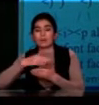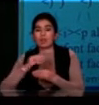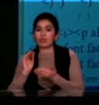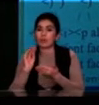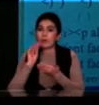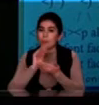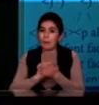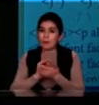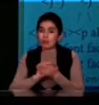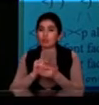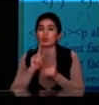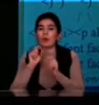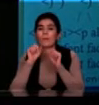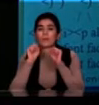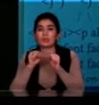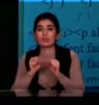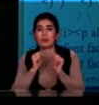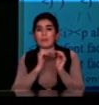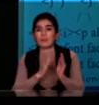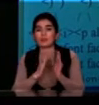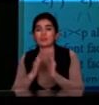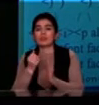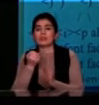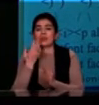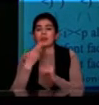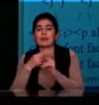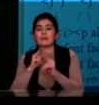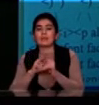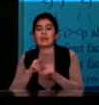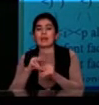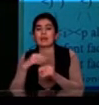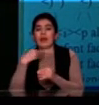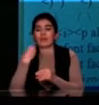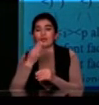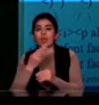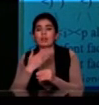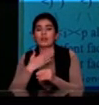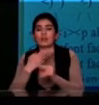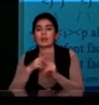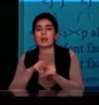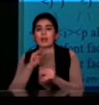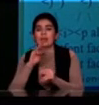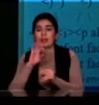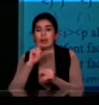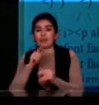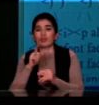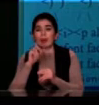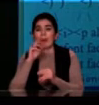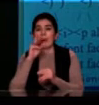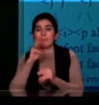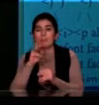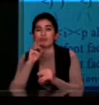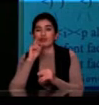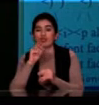добавляем, обратите внимание, что можно подряд несколько атрибутов давать нашему тегу EMG, который